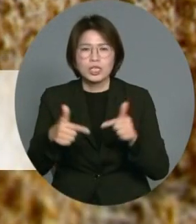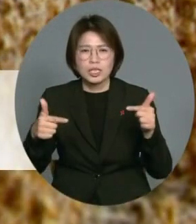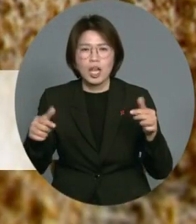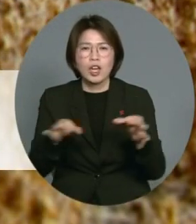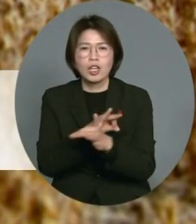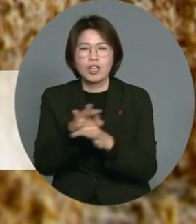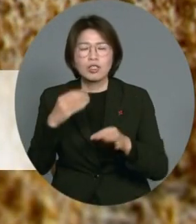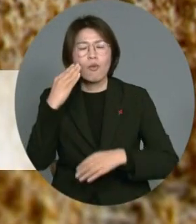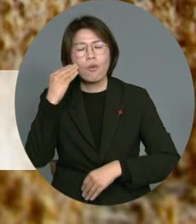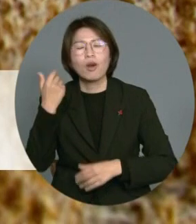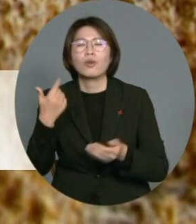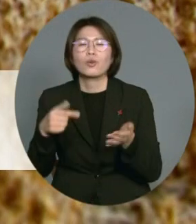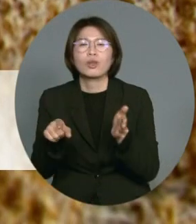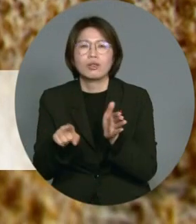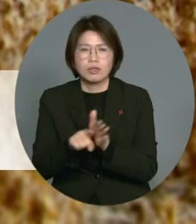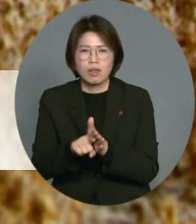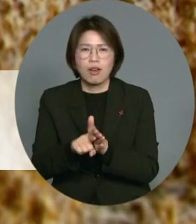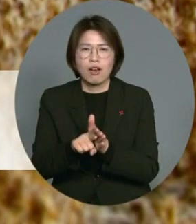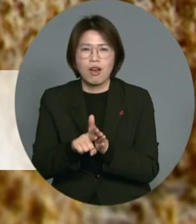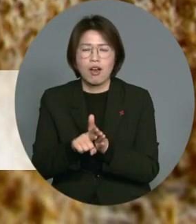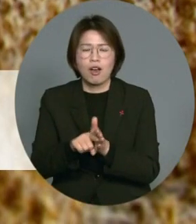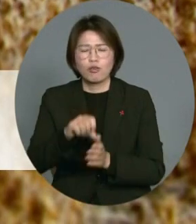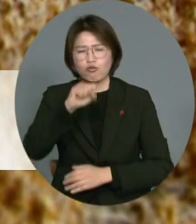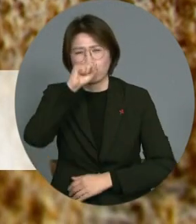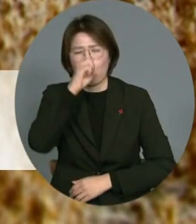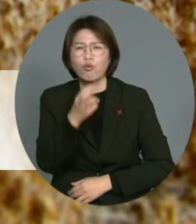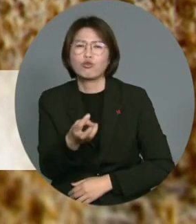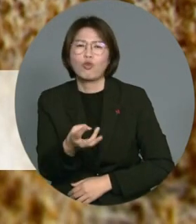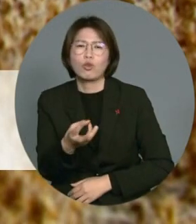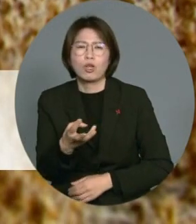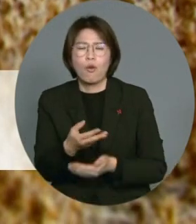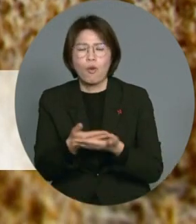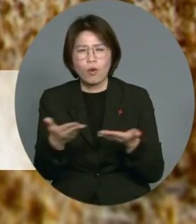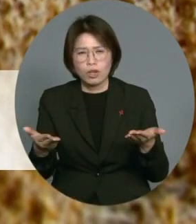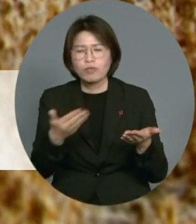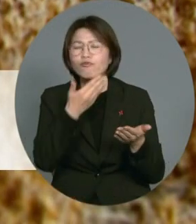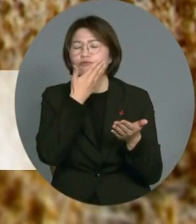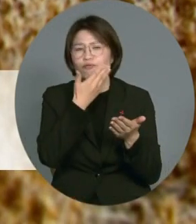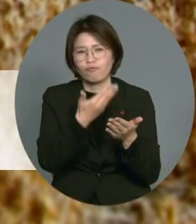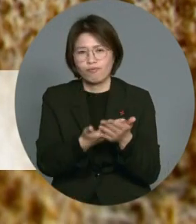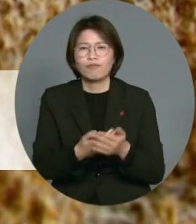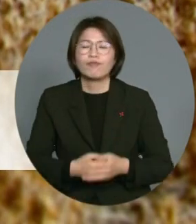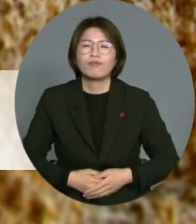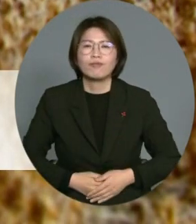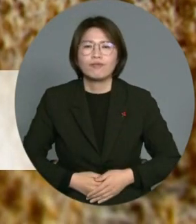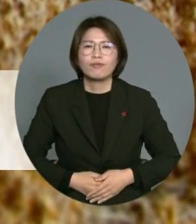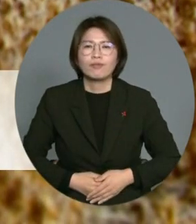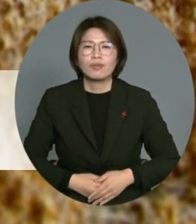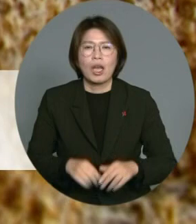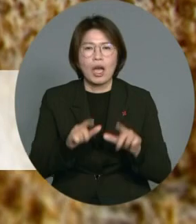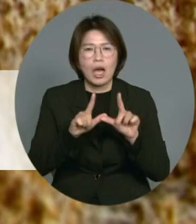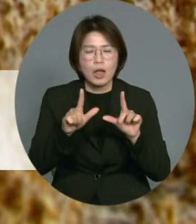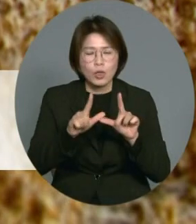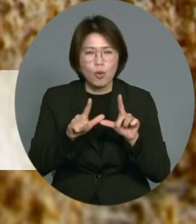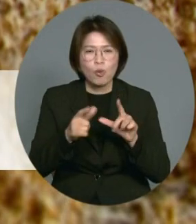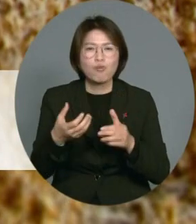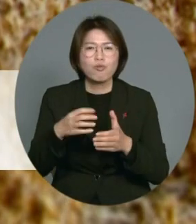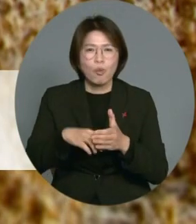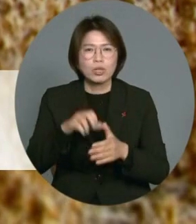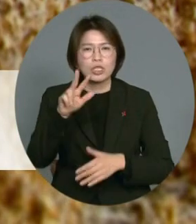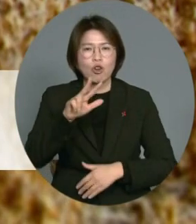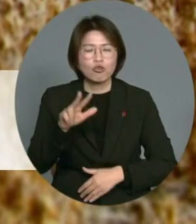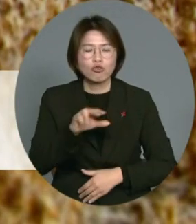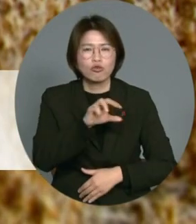경제 활성화를 위해서는 우량 종자를 대량으로 공급하는 것이 관건인데요. 안동을 비롯해 전국 세